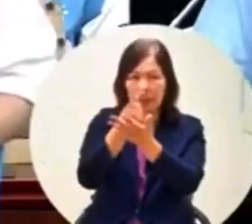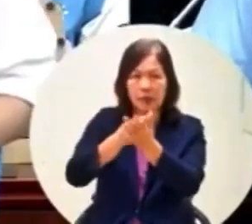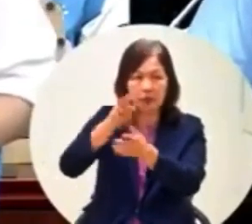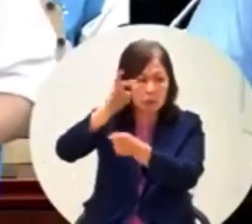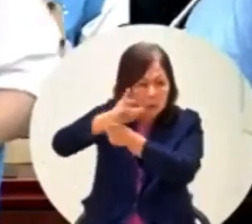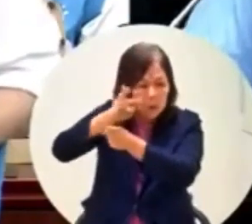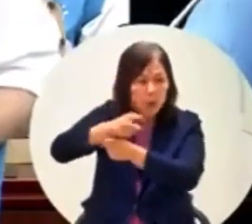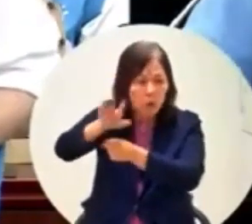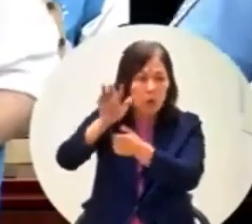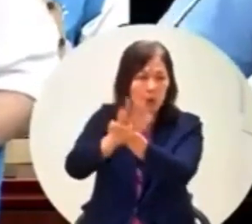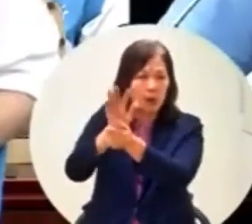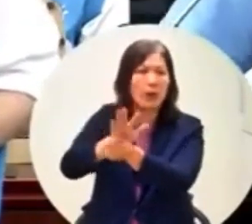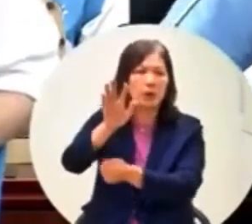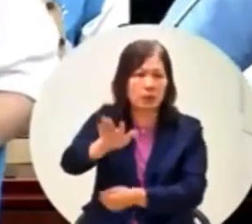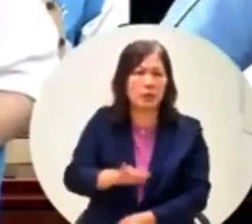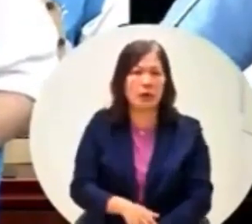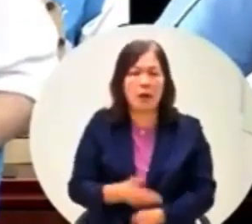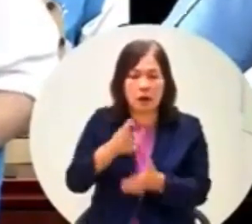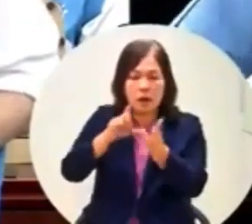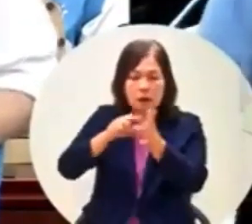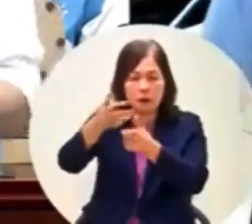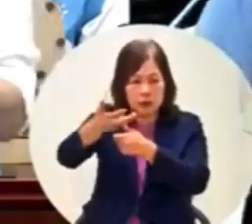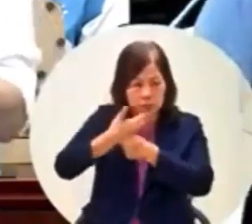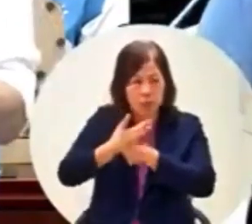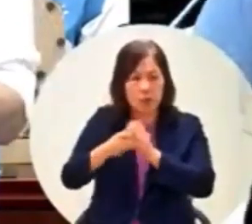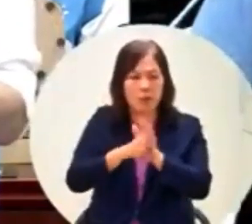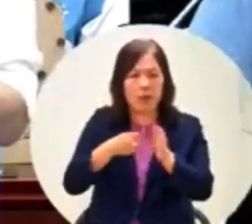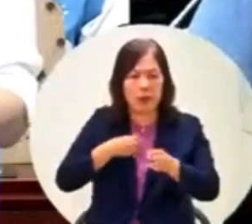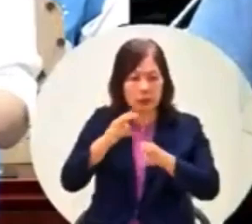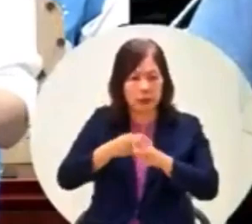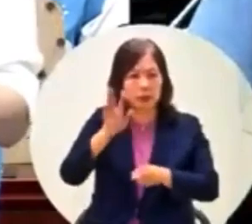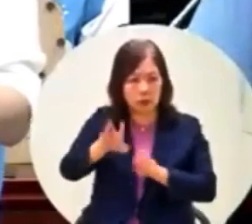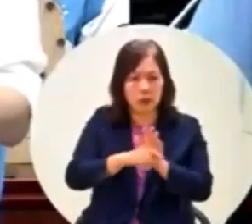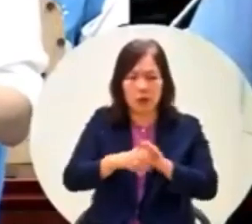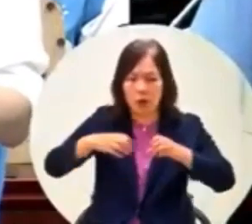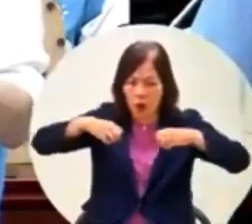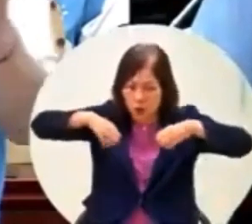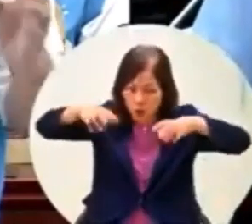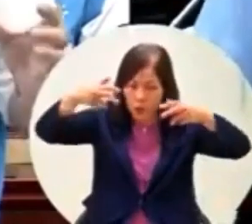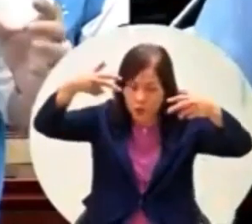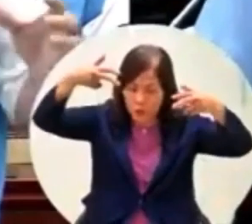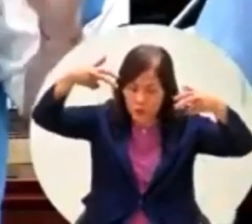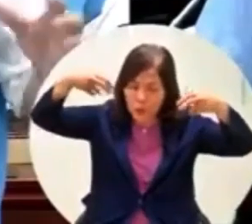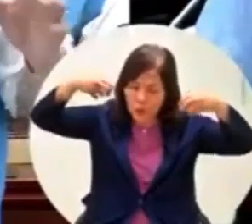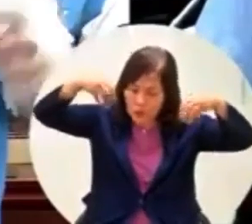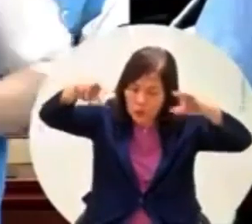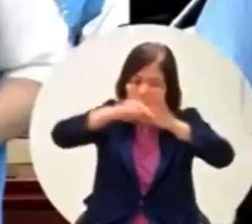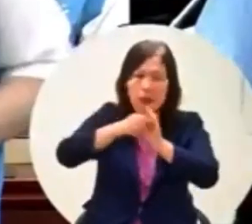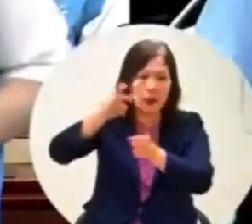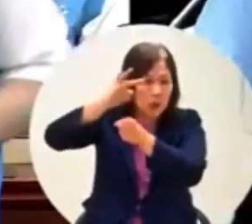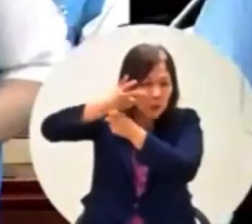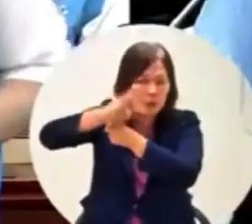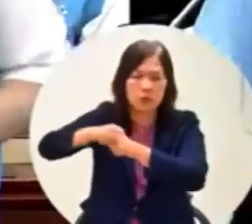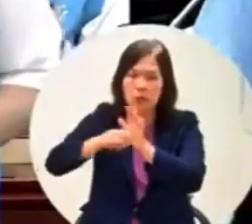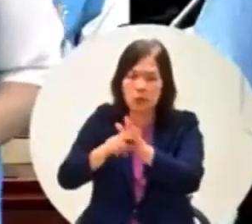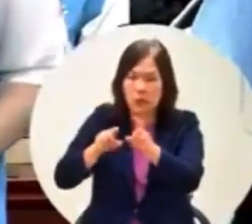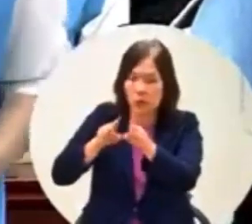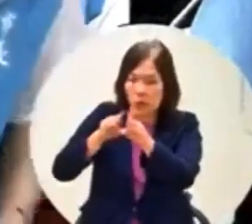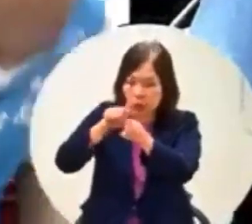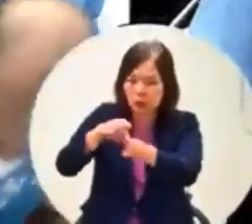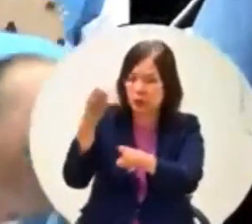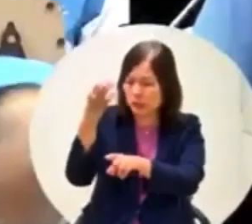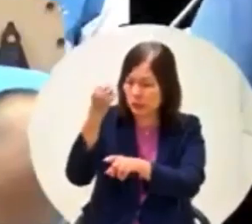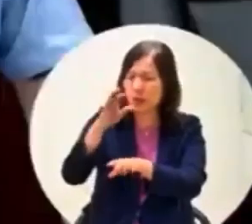功能，所以给我们一点点时间，我们有信心路灯监视器全部会跟得上现代化的脚步。谢